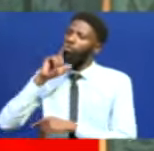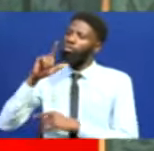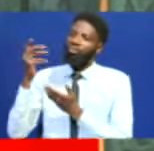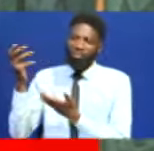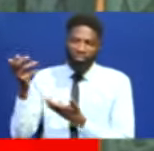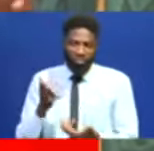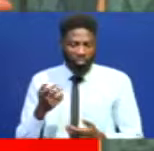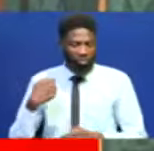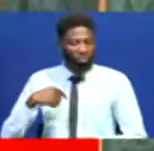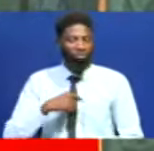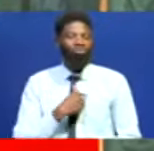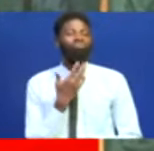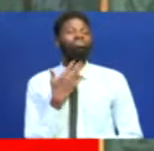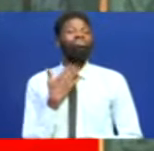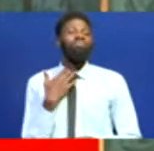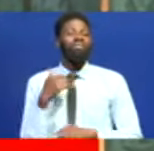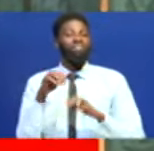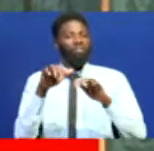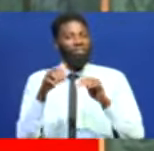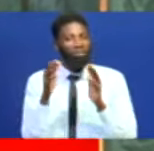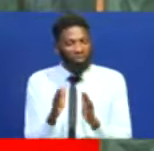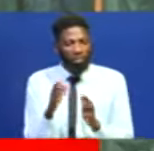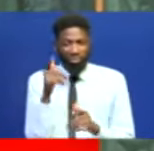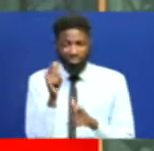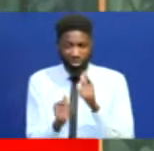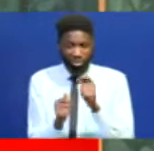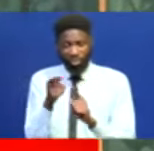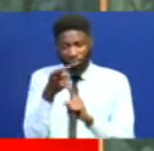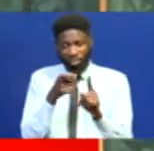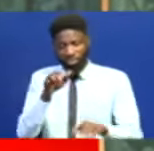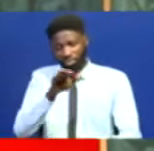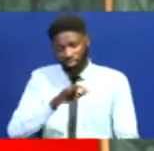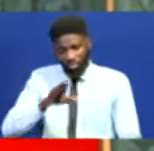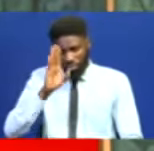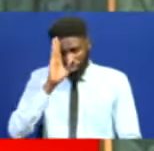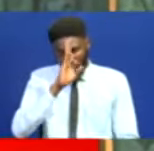Bungoma warudi kwa kazi, na tutawapatia bei ya sawa sawa ya maziwa yenu.